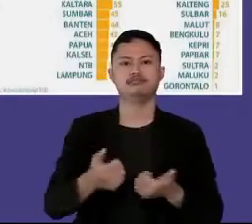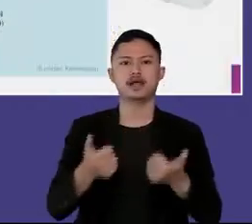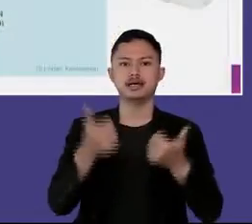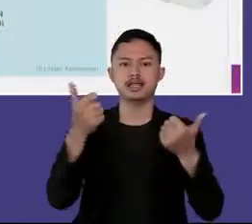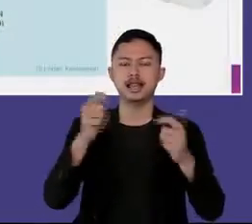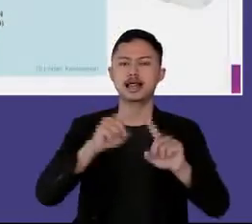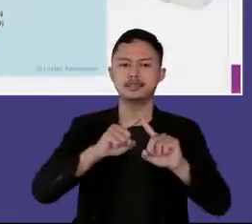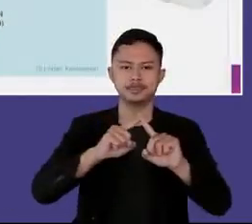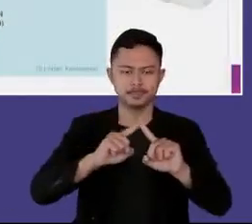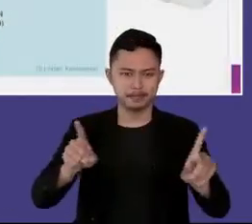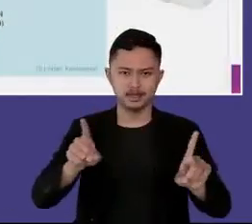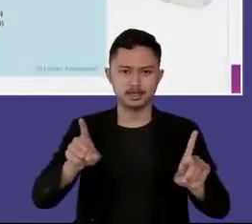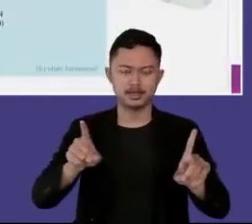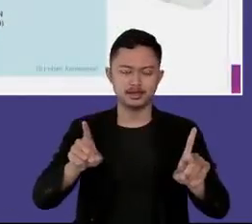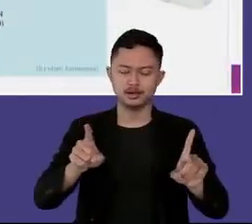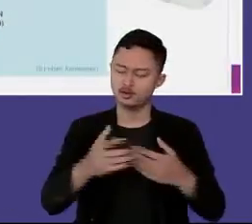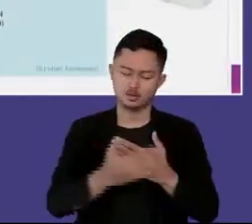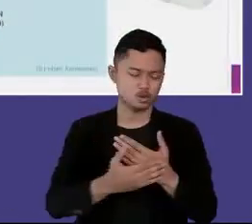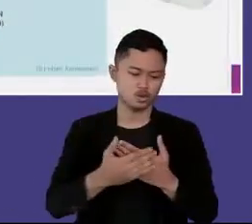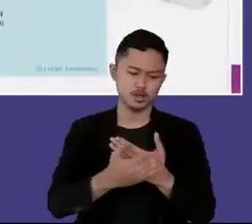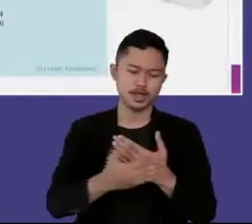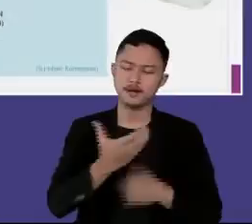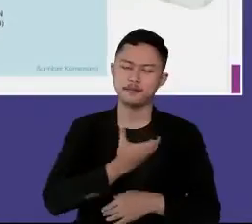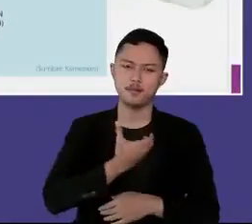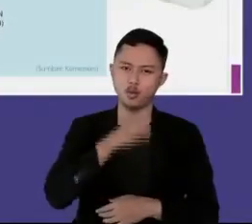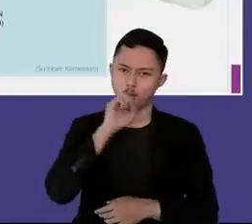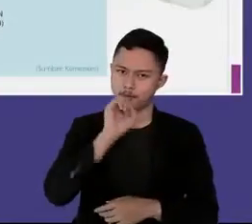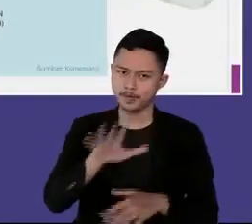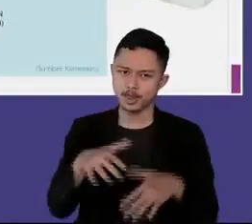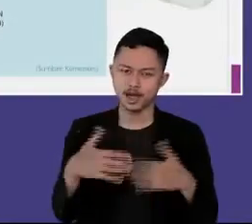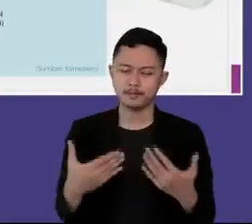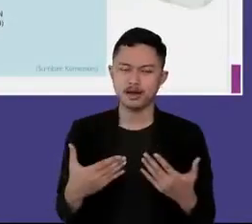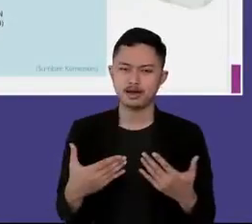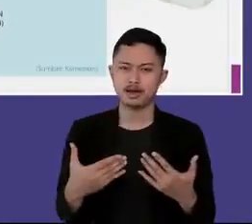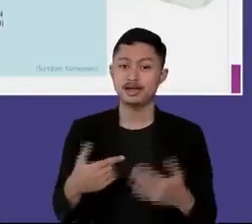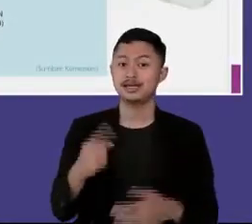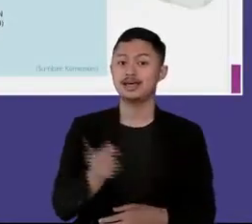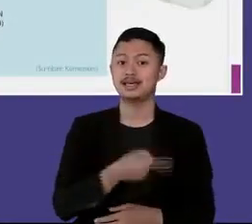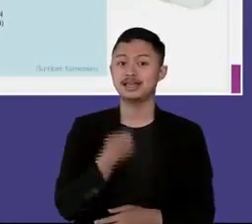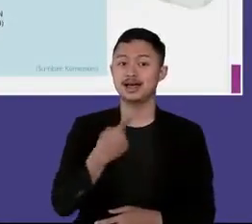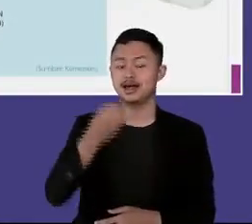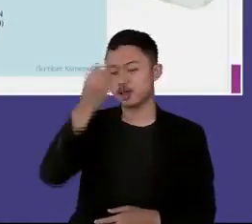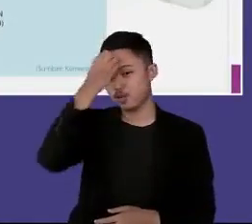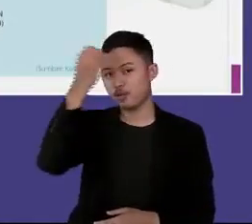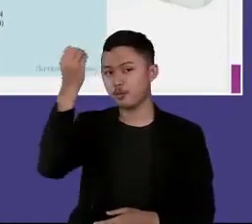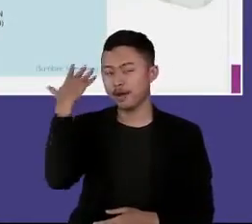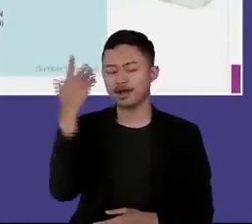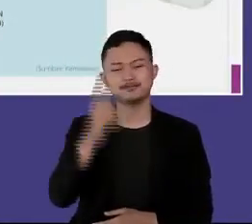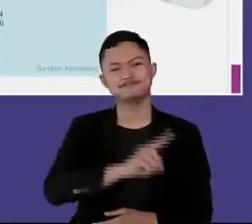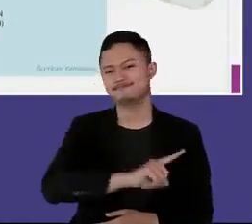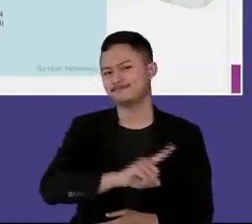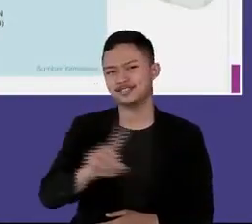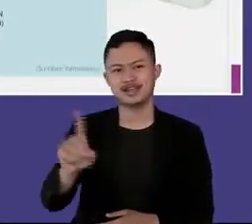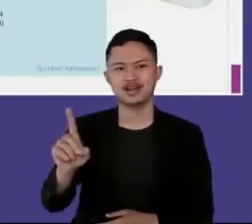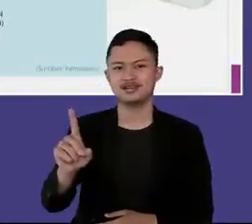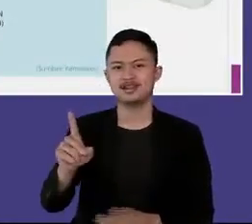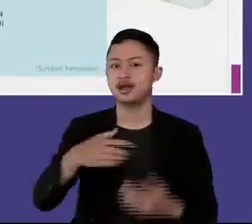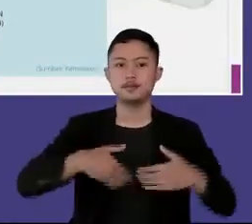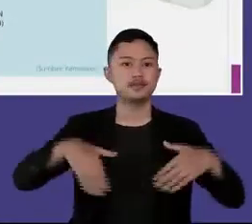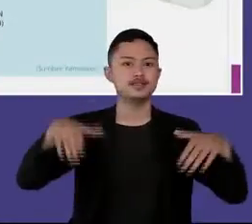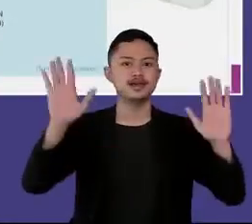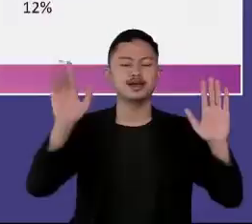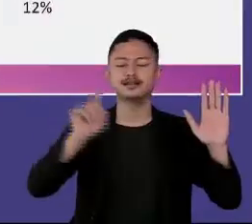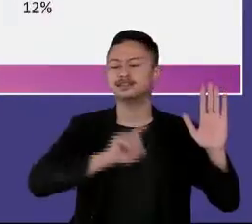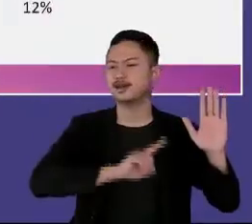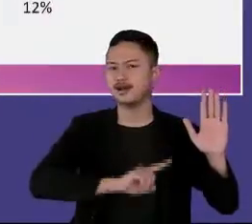namun saya ingin menyampaikan nih eh bahwa kita jangan terlena jangan lengah jangan lengah